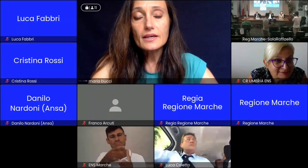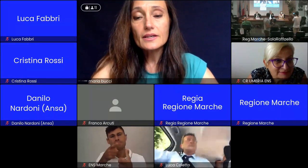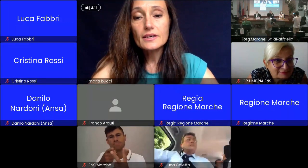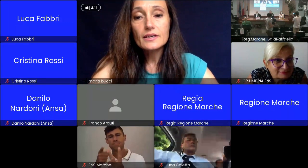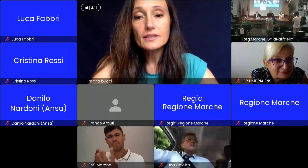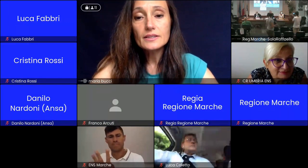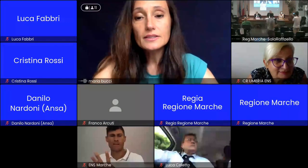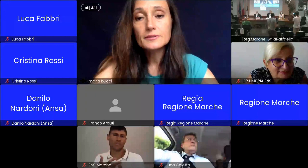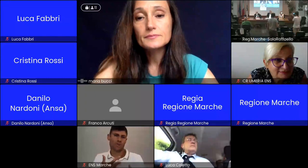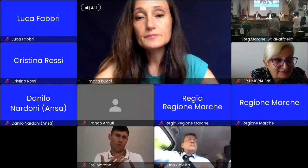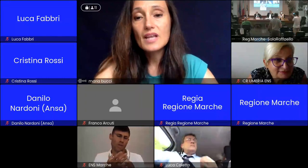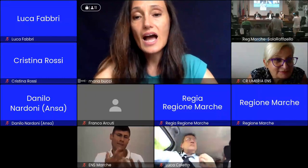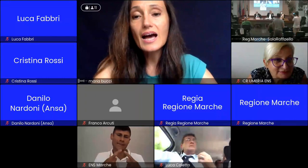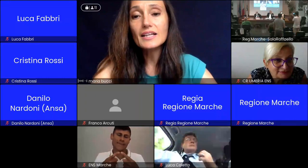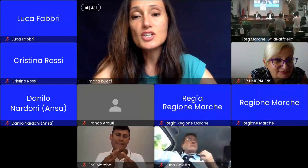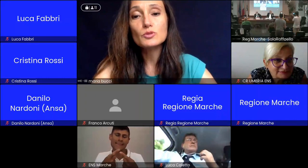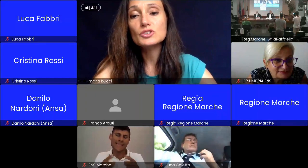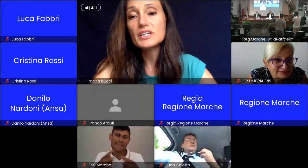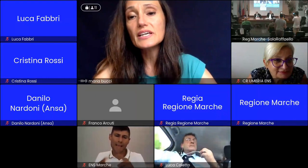e